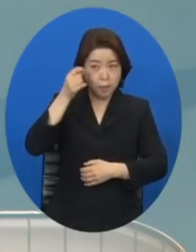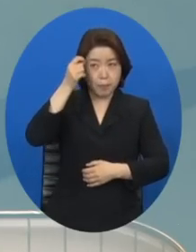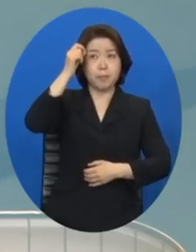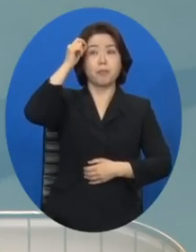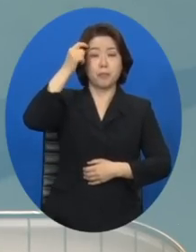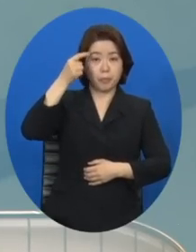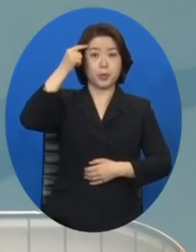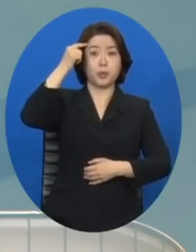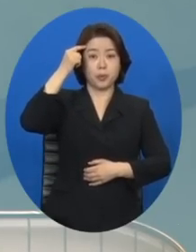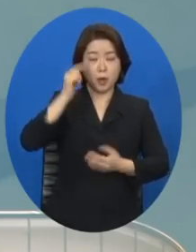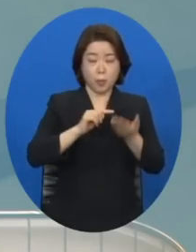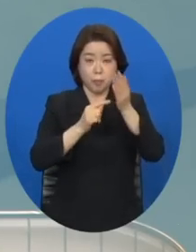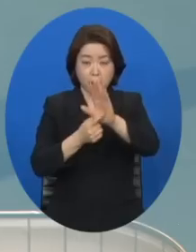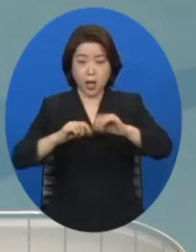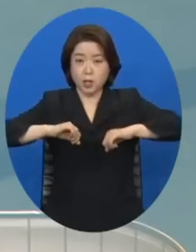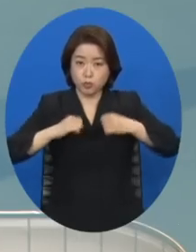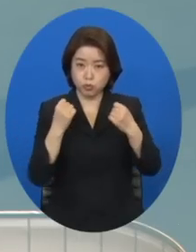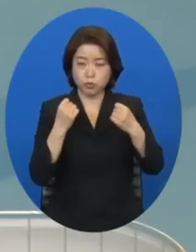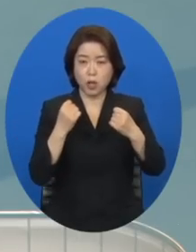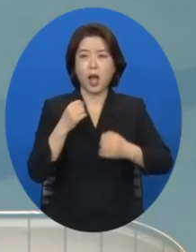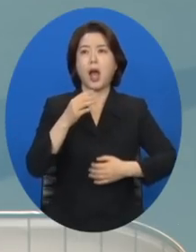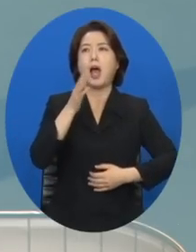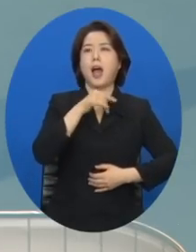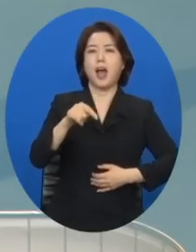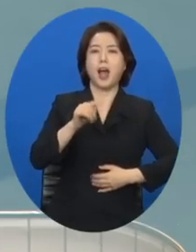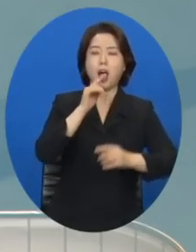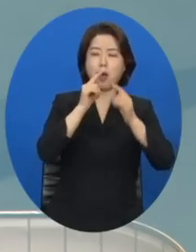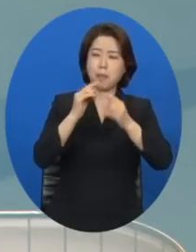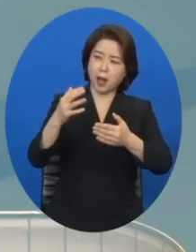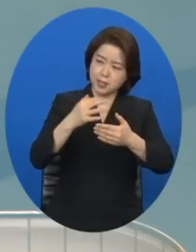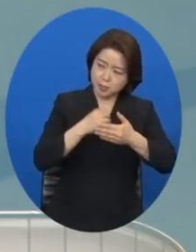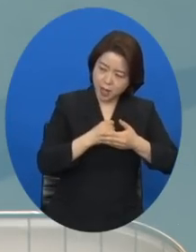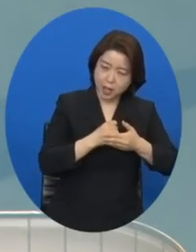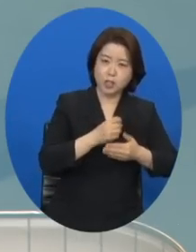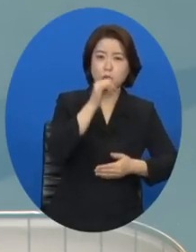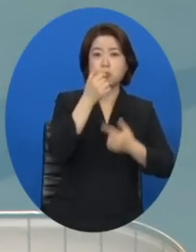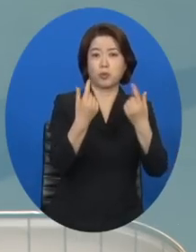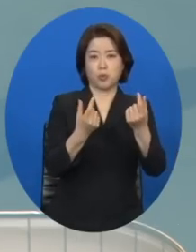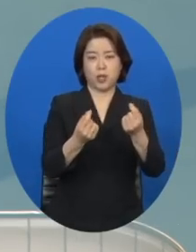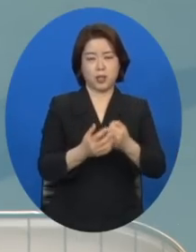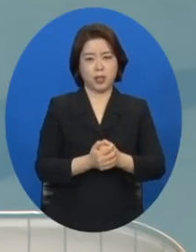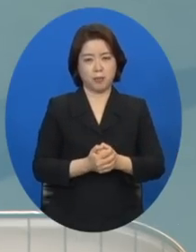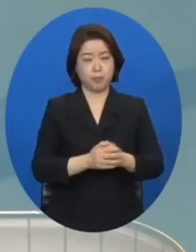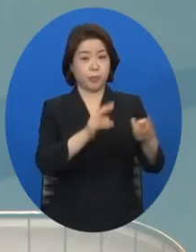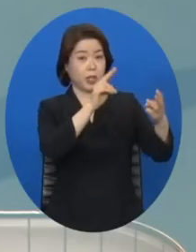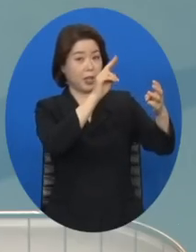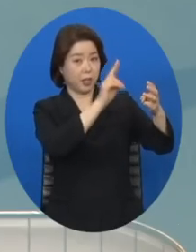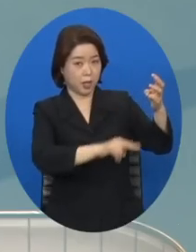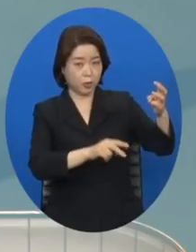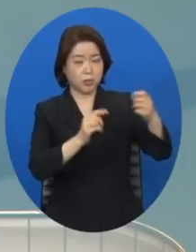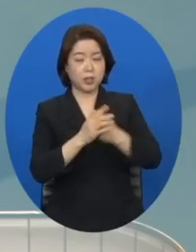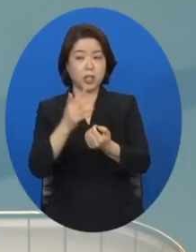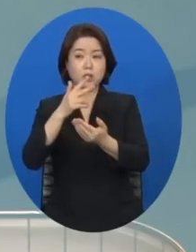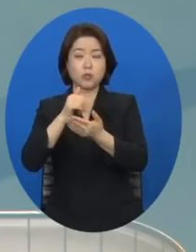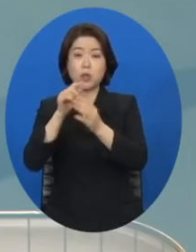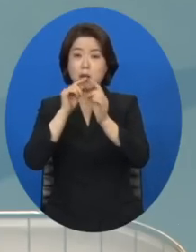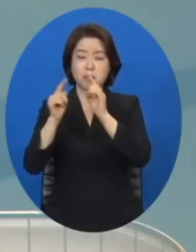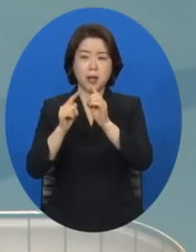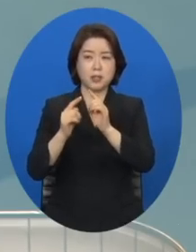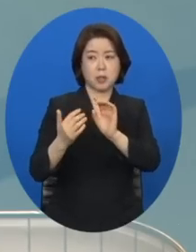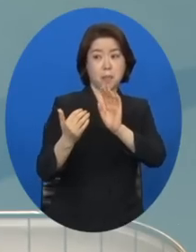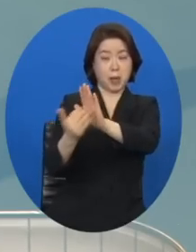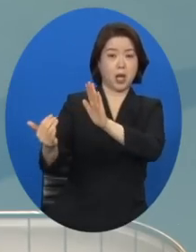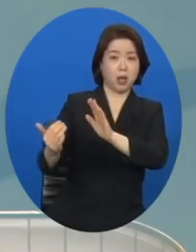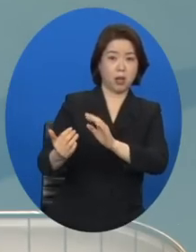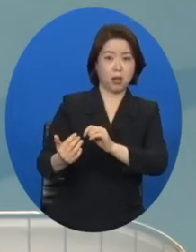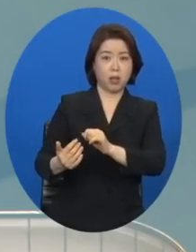말이 우리 안에 주님이 우리 안에 거하시는 것이구나 하는 것을 말씀하신 거예요 가련 유다는 주의 말씀을 거절했습니다 말씀이 먹혀